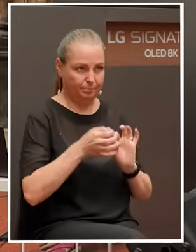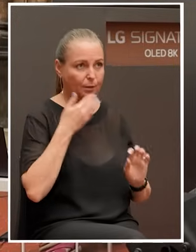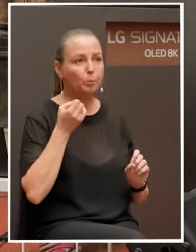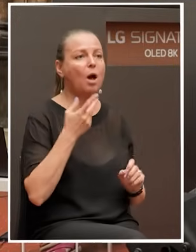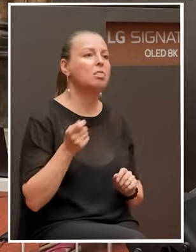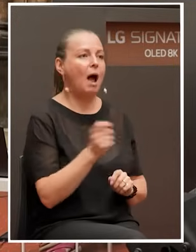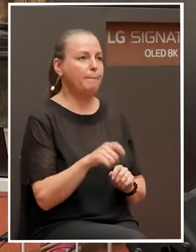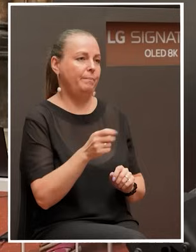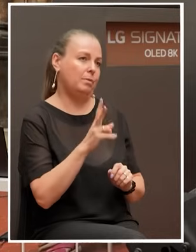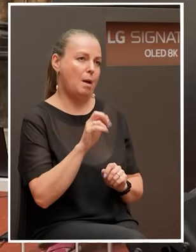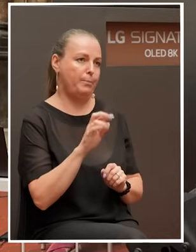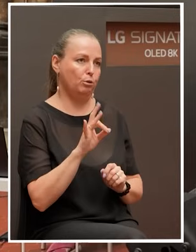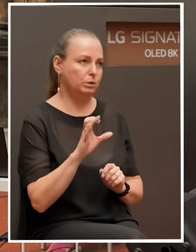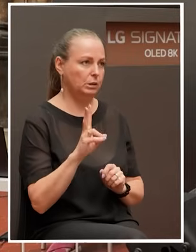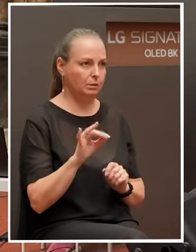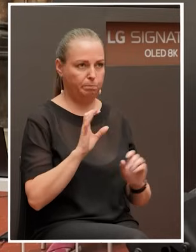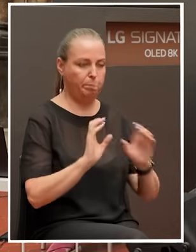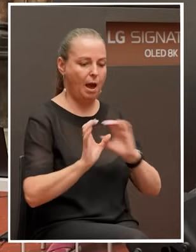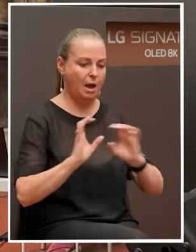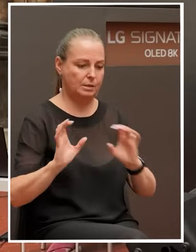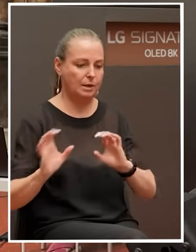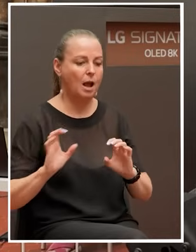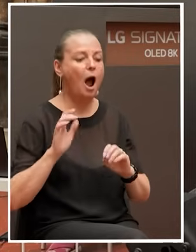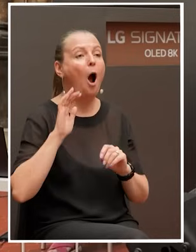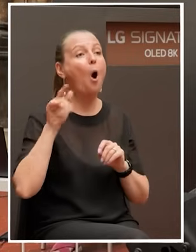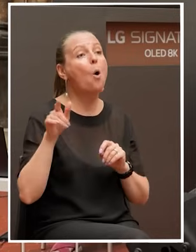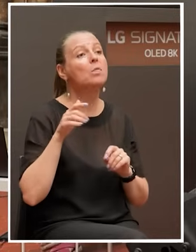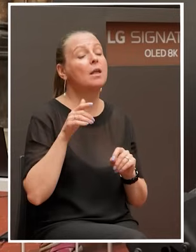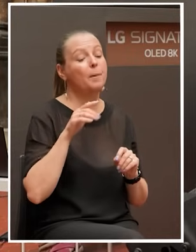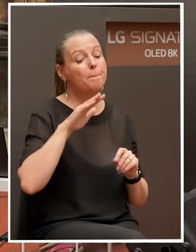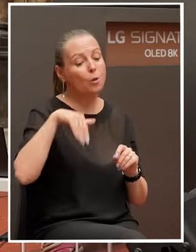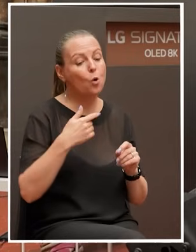набросаны какие-то пятна, которые он затем, очевидно,